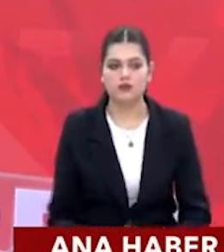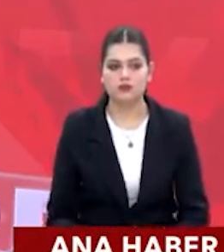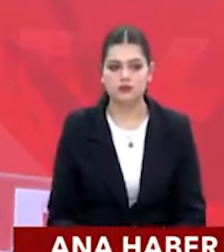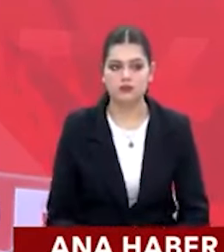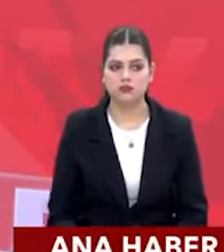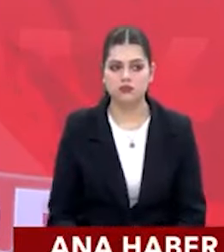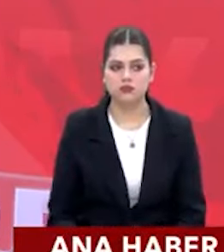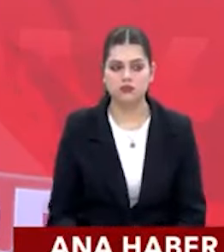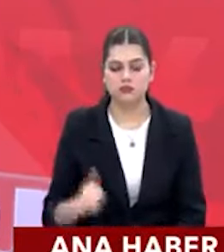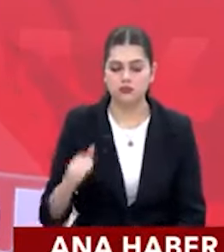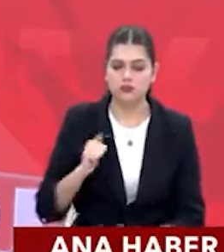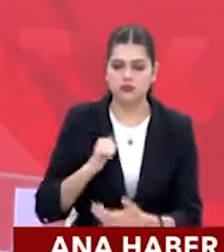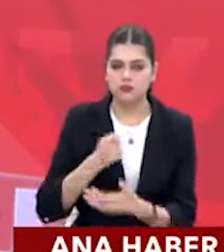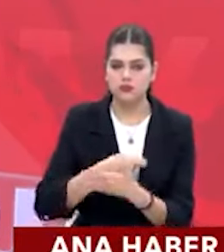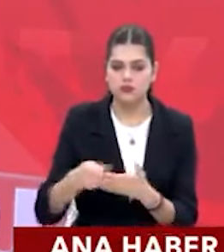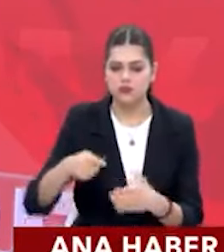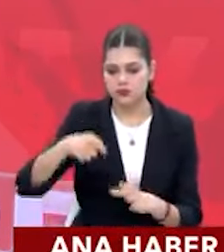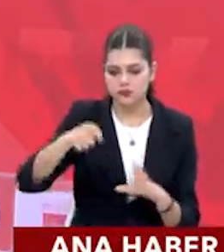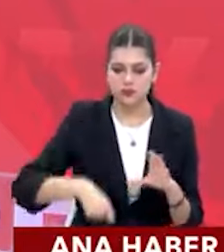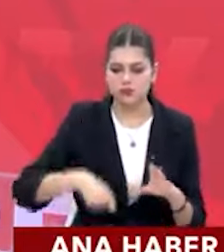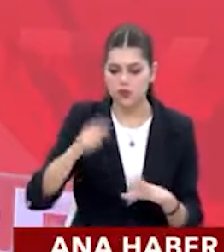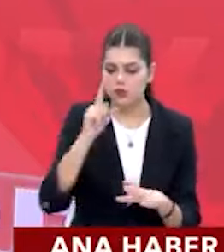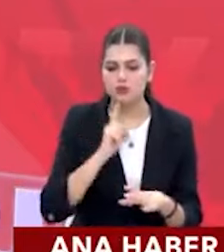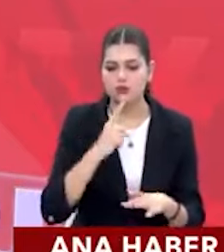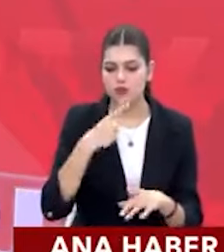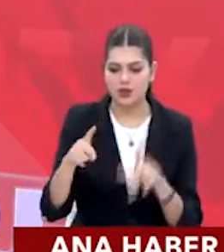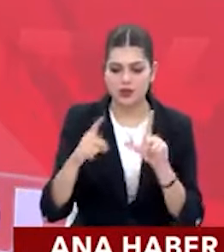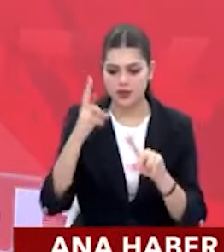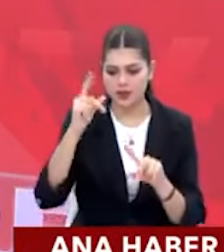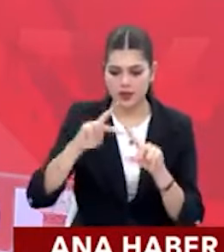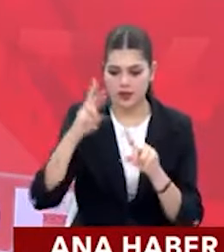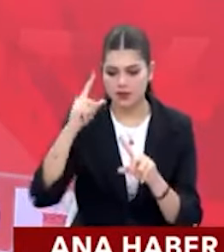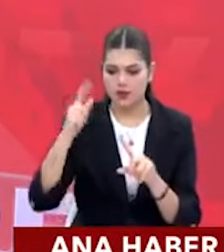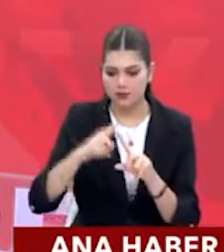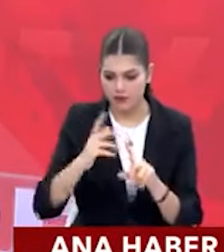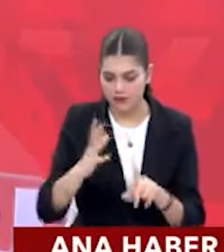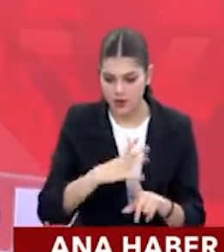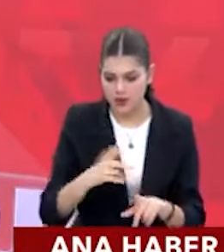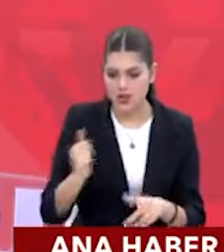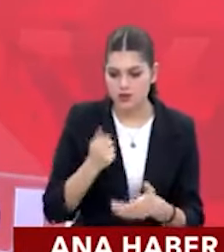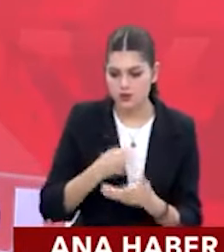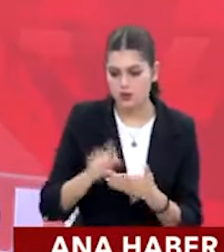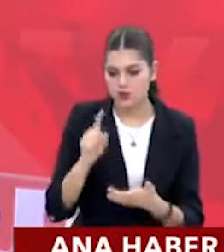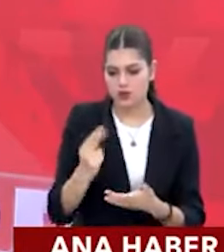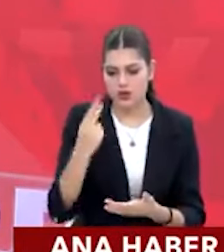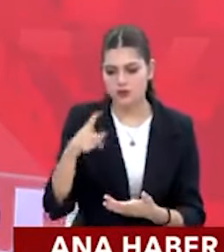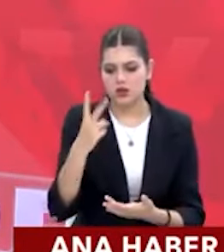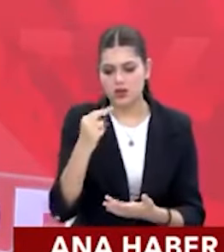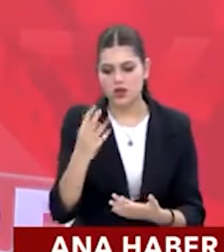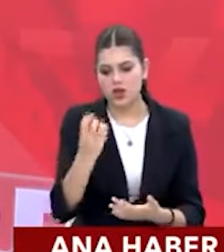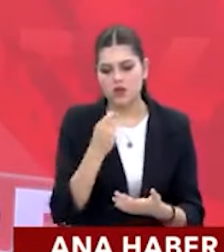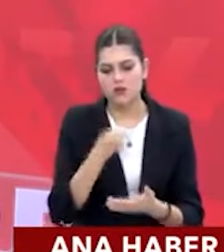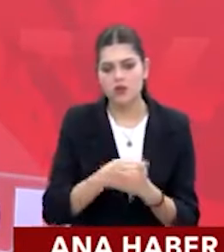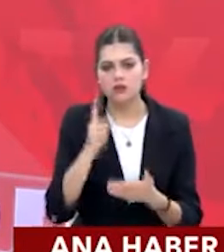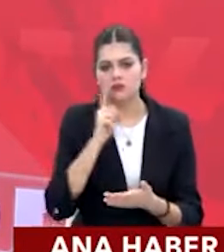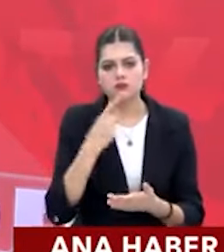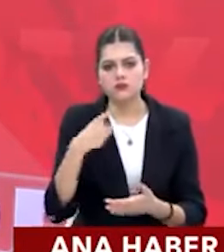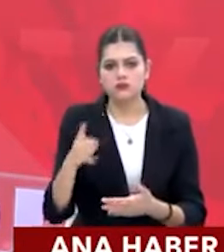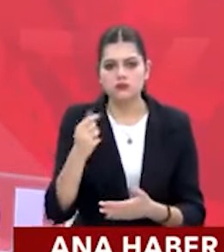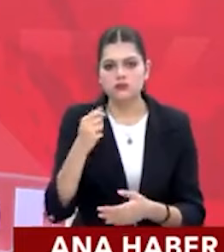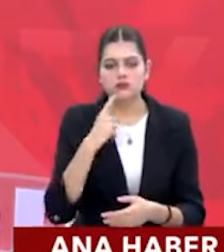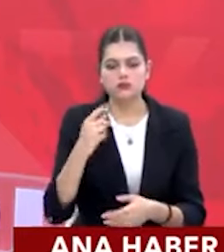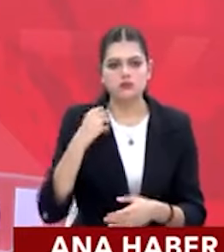Asgari ücretli. Asgari ücretli kredi kartı 100 bin limitli dahi olsa, o 17.002 TL aldığı o maaşla 100